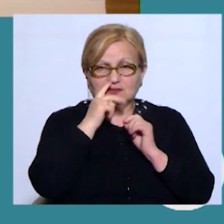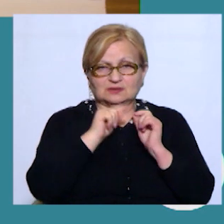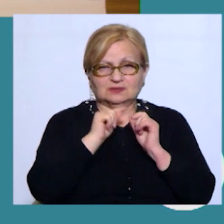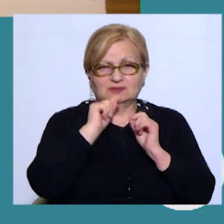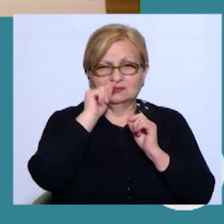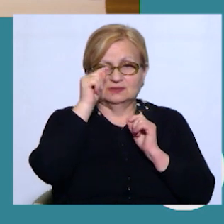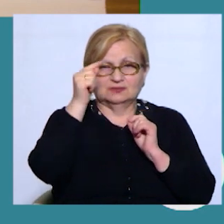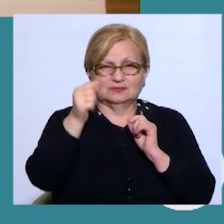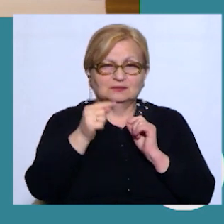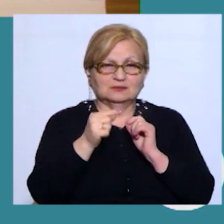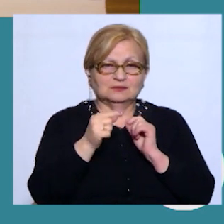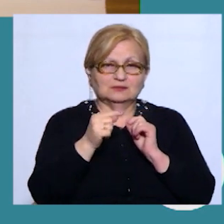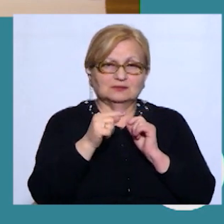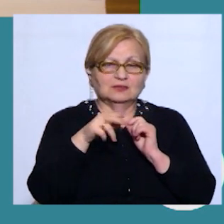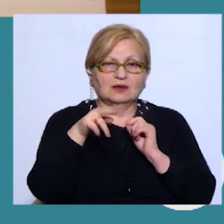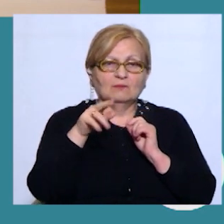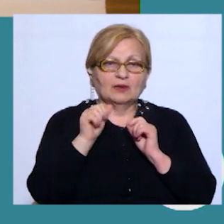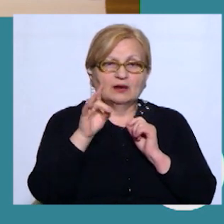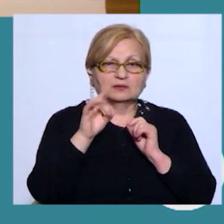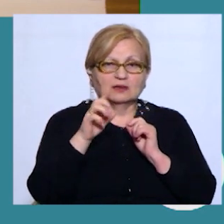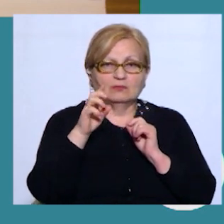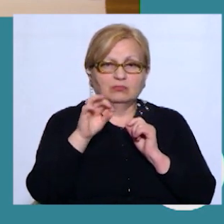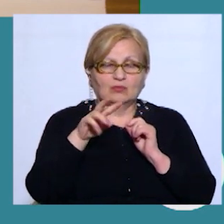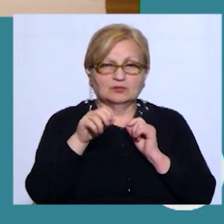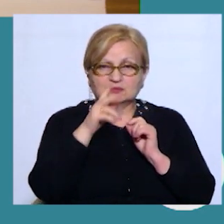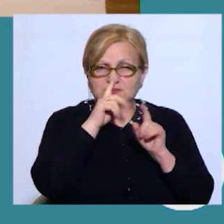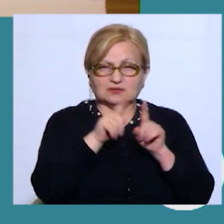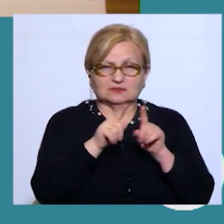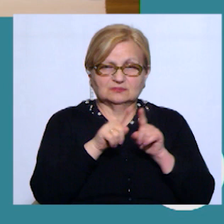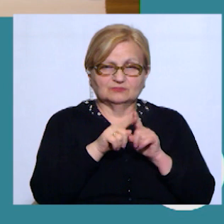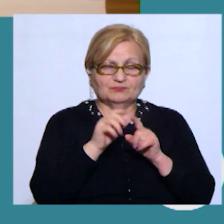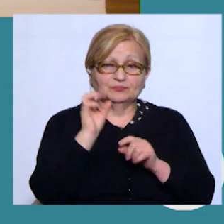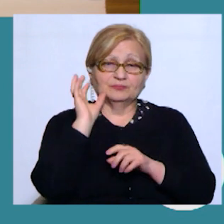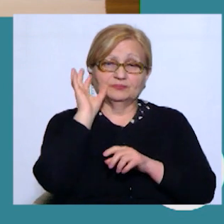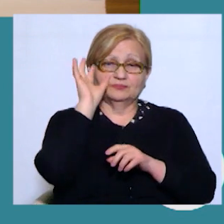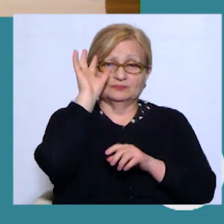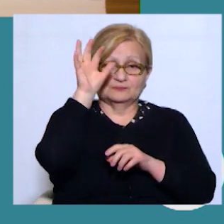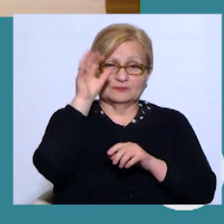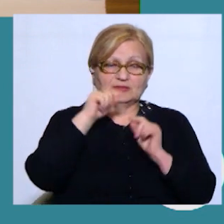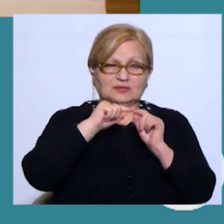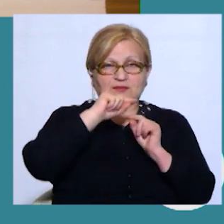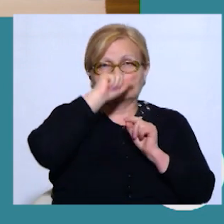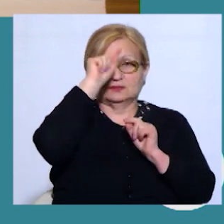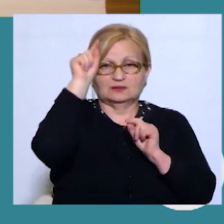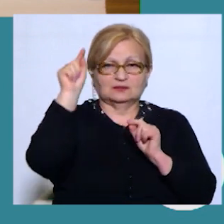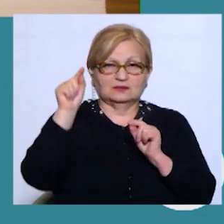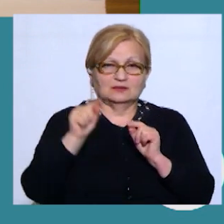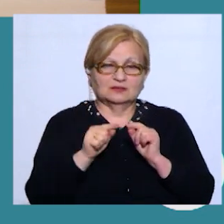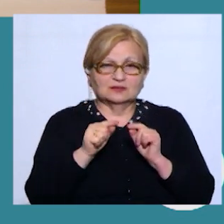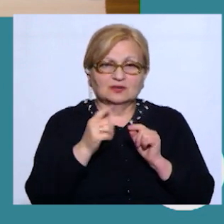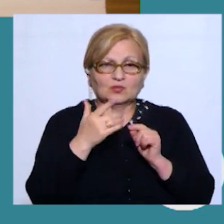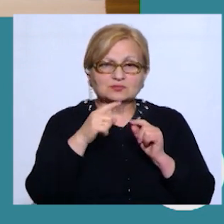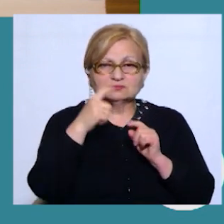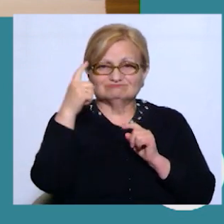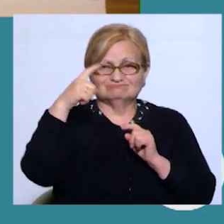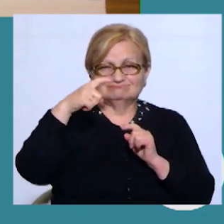გაქვთ, მაგრამ მაინც გეტყვით, პარაბოლას გავს, ხო, რომ დააკვირდით, ნახეთ, აი რომ ისროლა, თითქოს აი ეს წირი არის პარაბოლის მსგავსი.